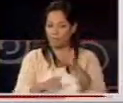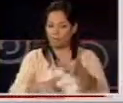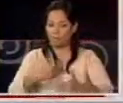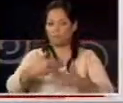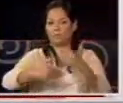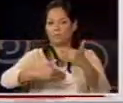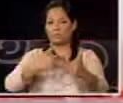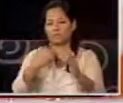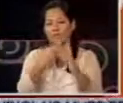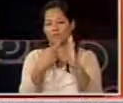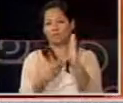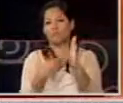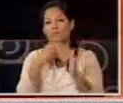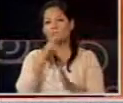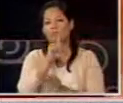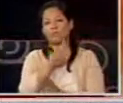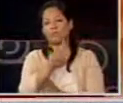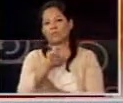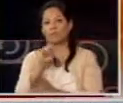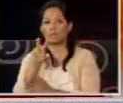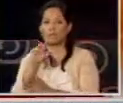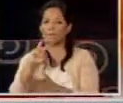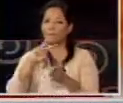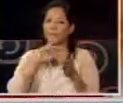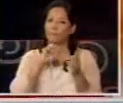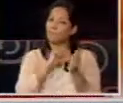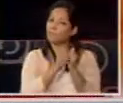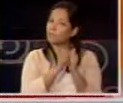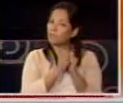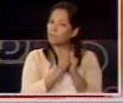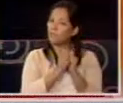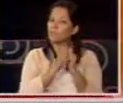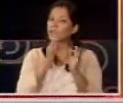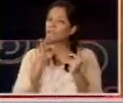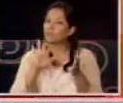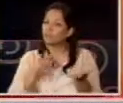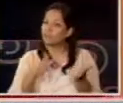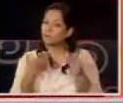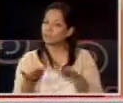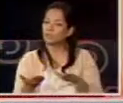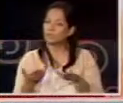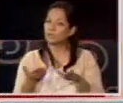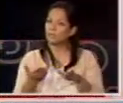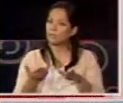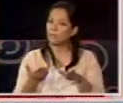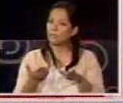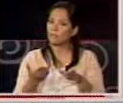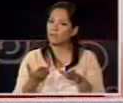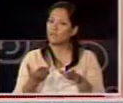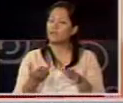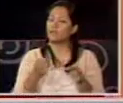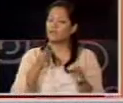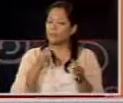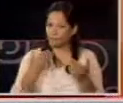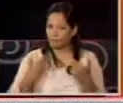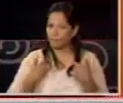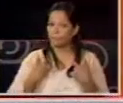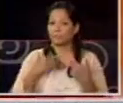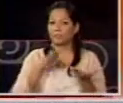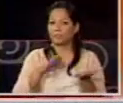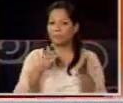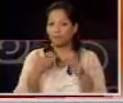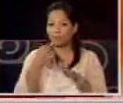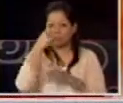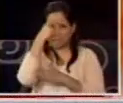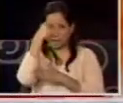procedure, sa Rule 113. Ang ibig po sabihin nun, paano po kung may namatay? Generally po, pag may namatay,